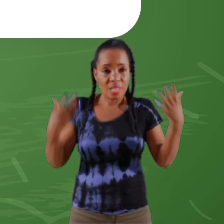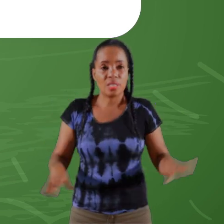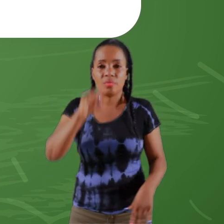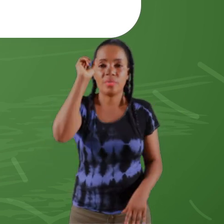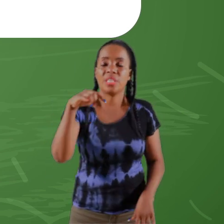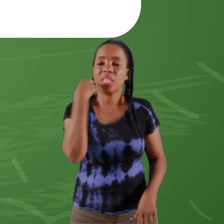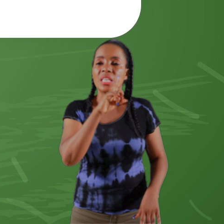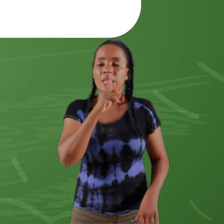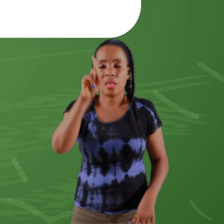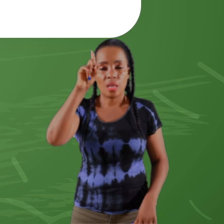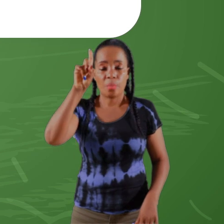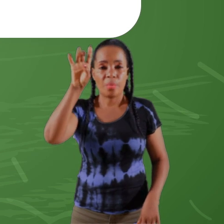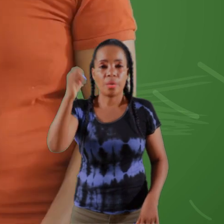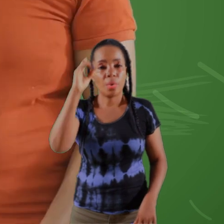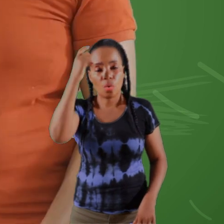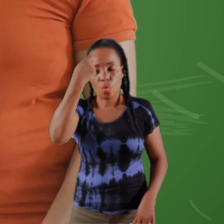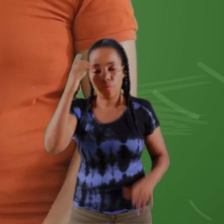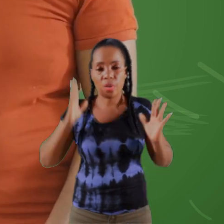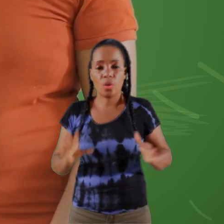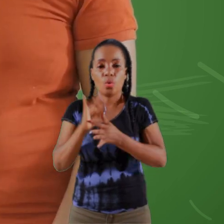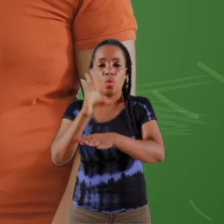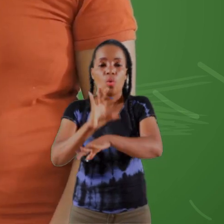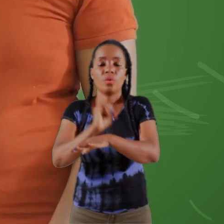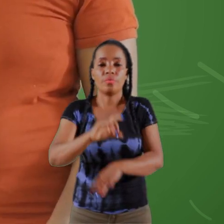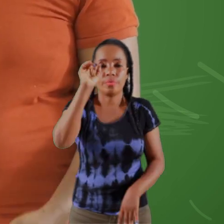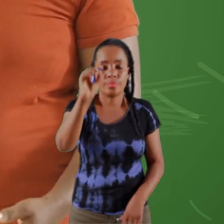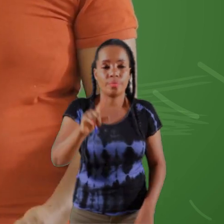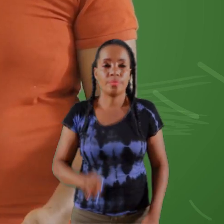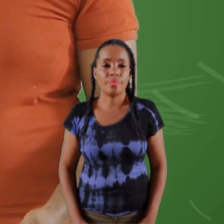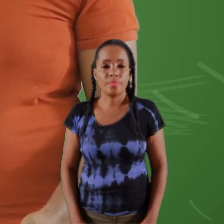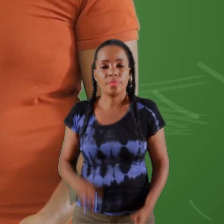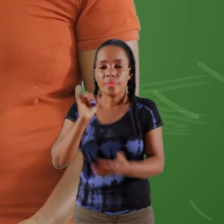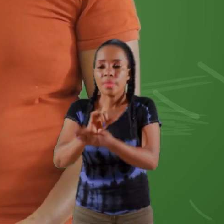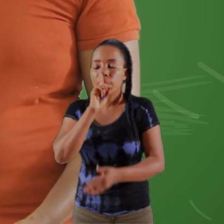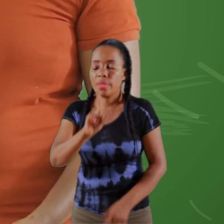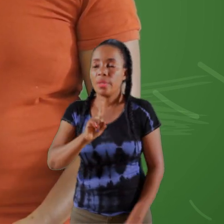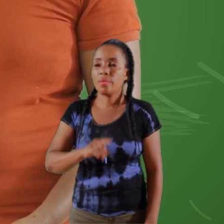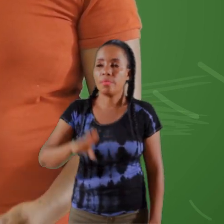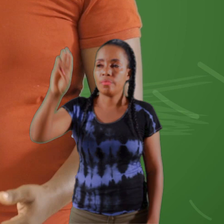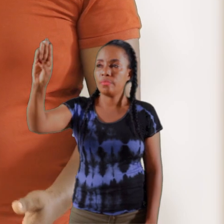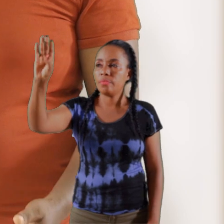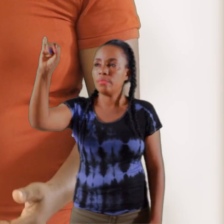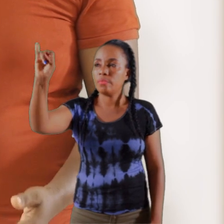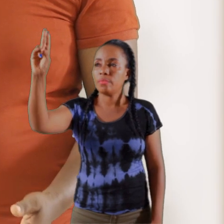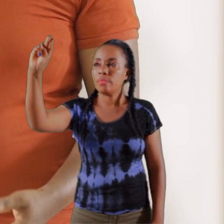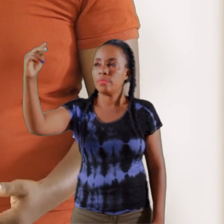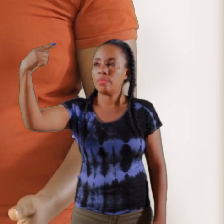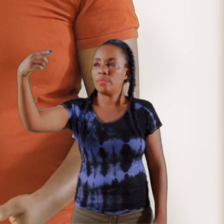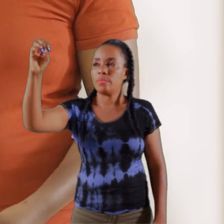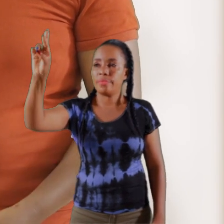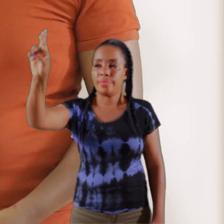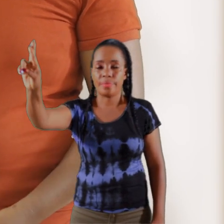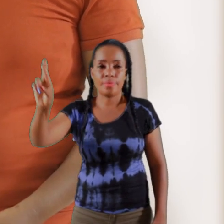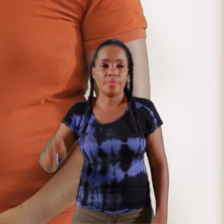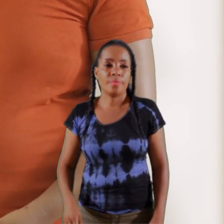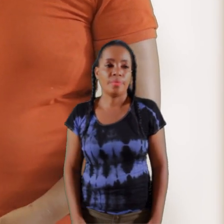premier gouverneur de la Côte d'Ivoire? Bien, le premier gouverneur de la Côte d'Ivoire est Louis-Gustave